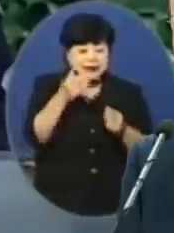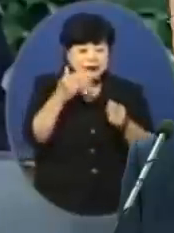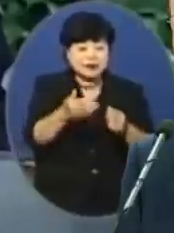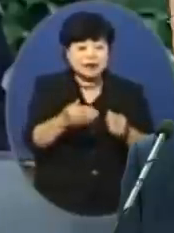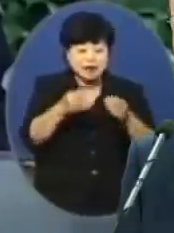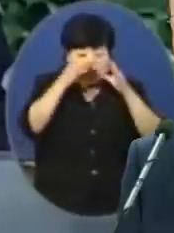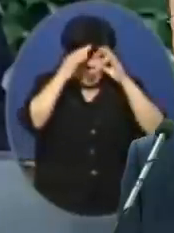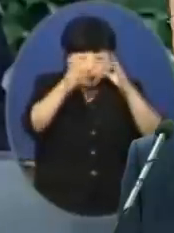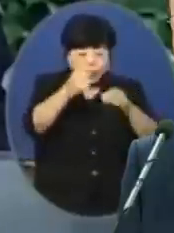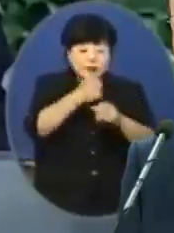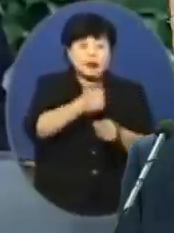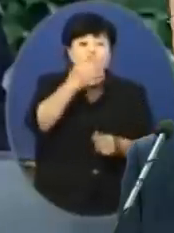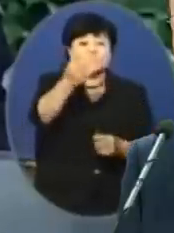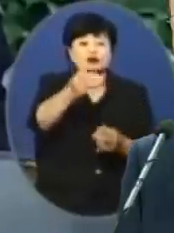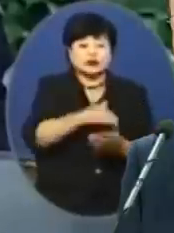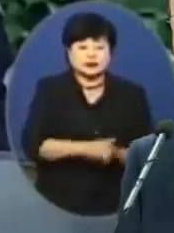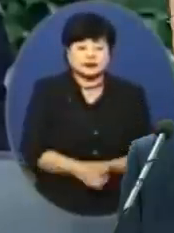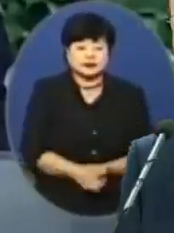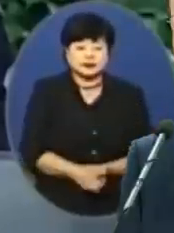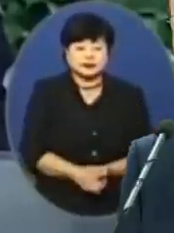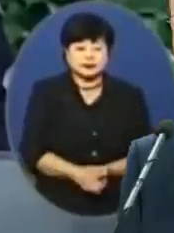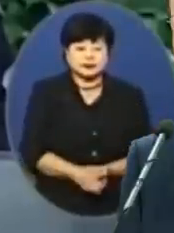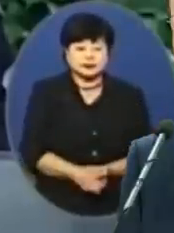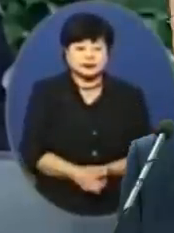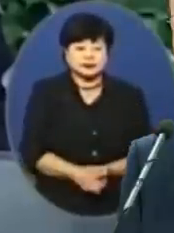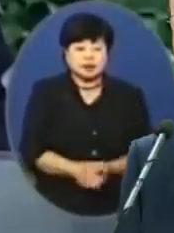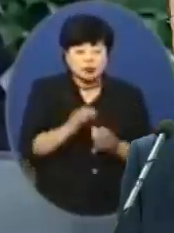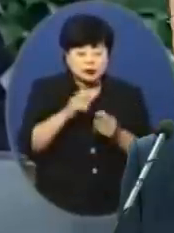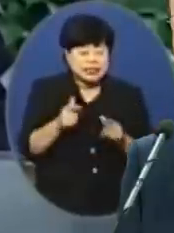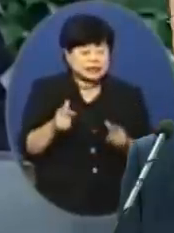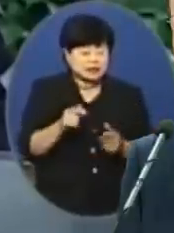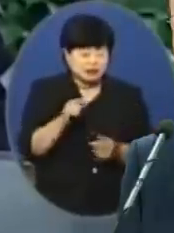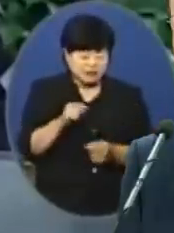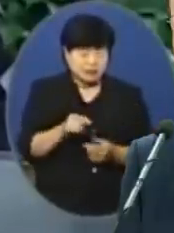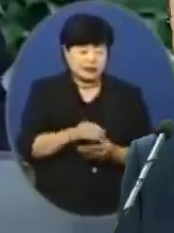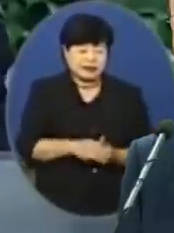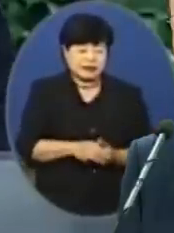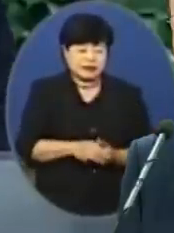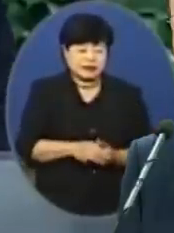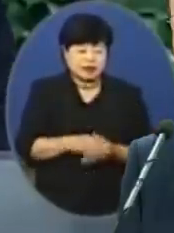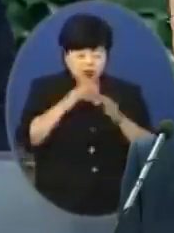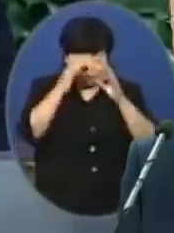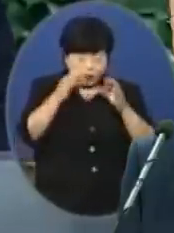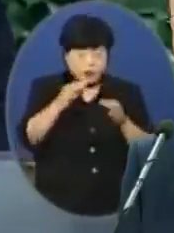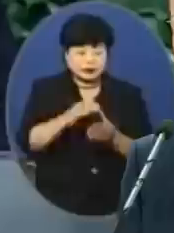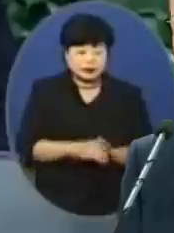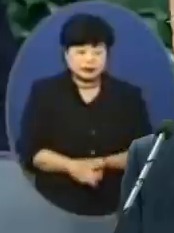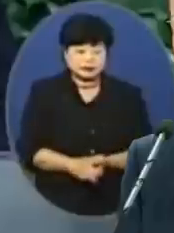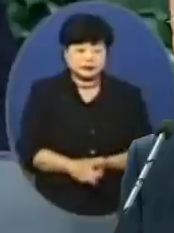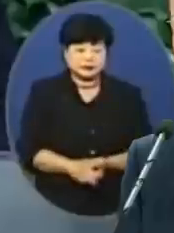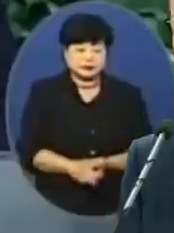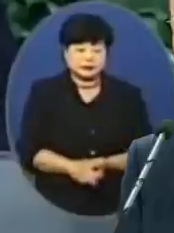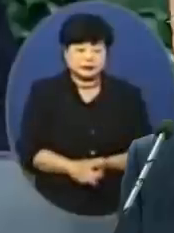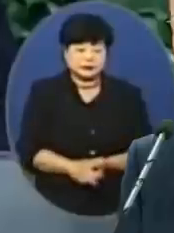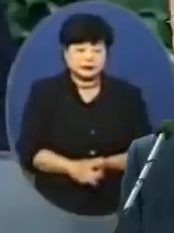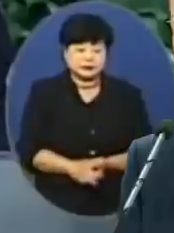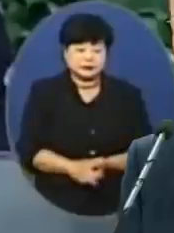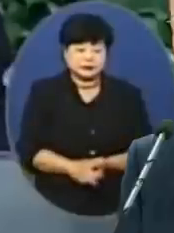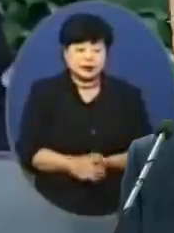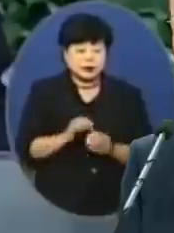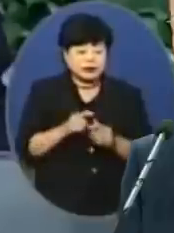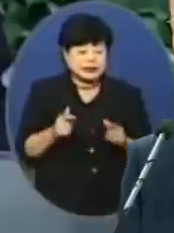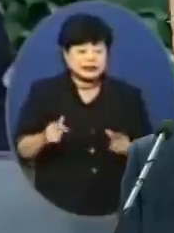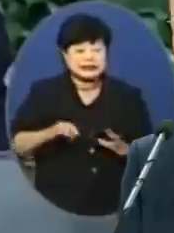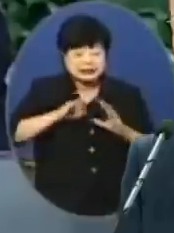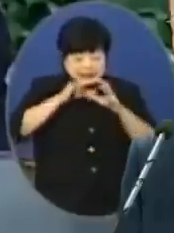눈에 보이도록 만들어 주셨다는 것입니다. 먼저 안 보이는 것이 보이는 게 없습니다. 안